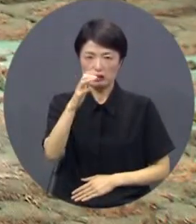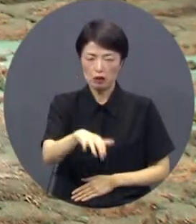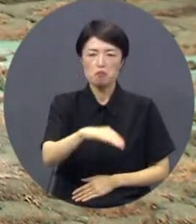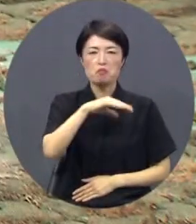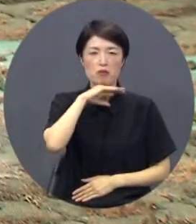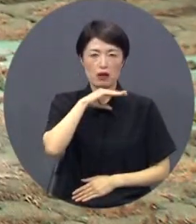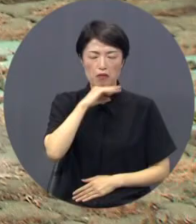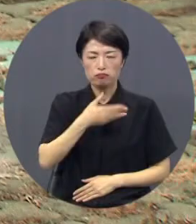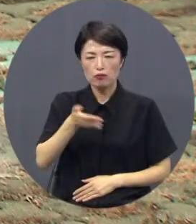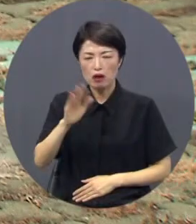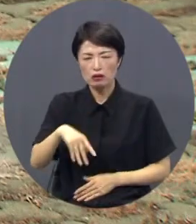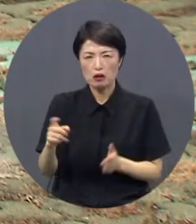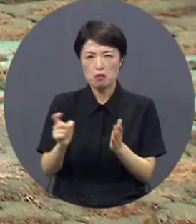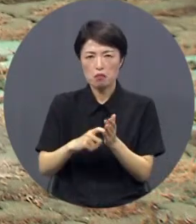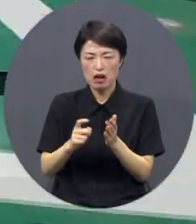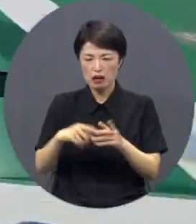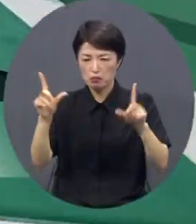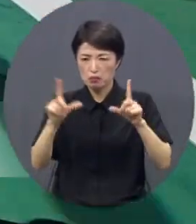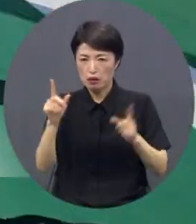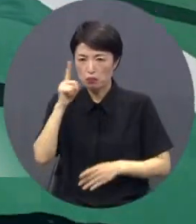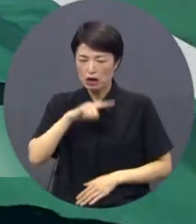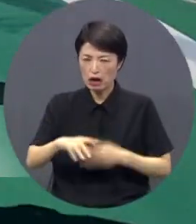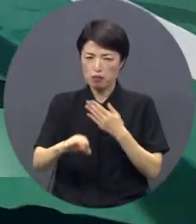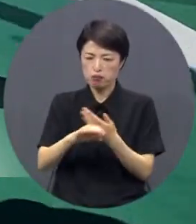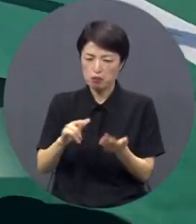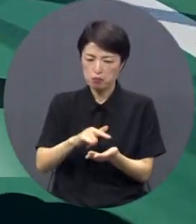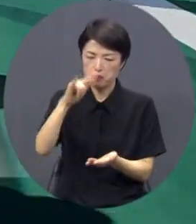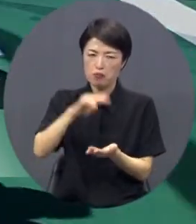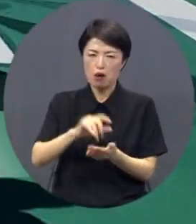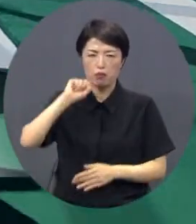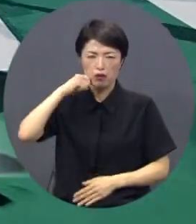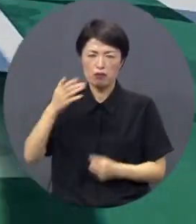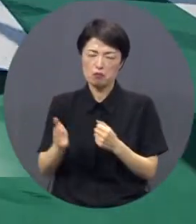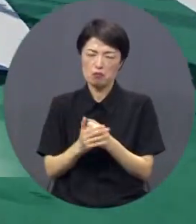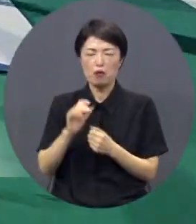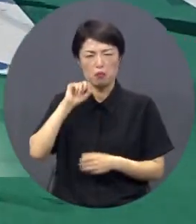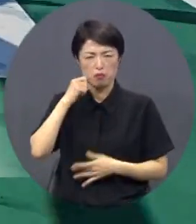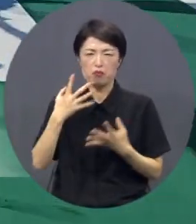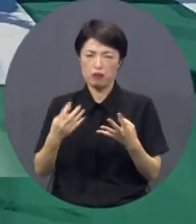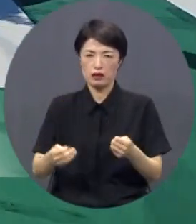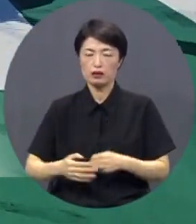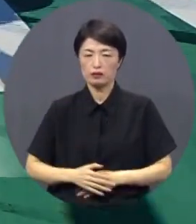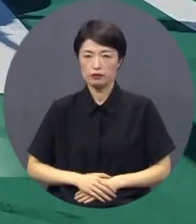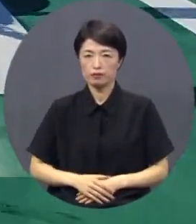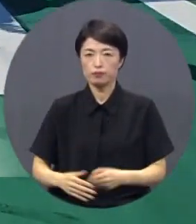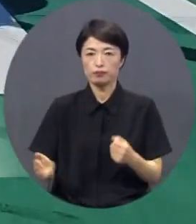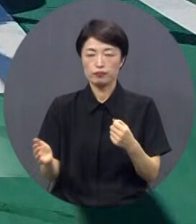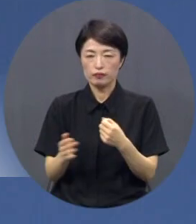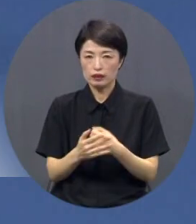이착륙이 어려워 응급환자 이송에 어려움을 겪었습니다. 2022년 11월